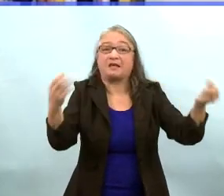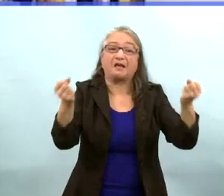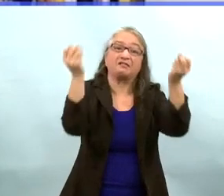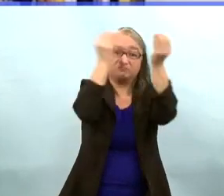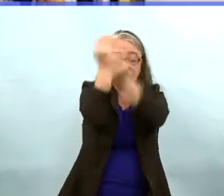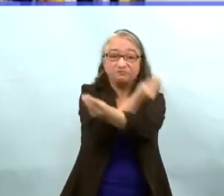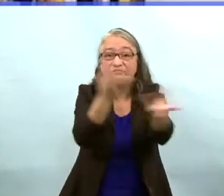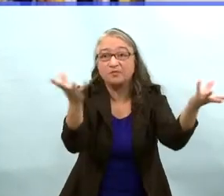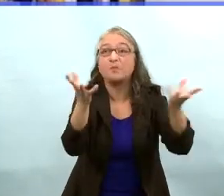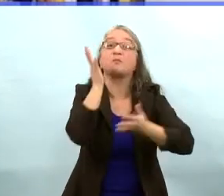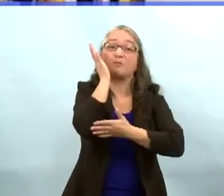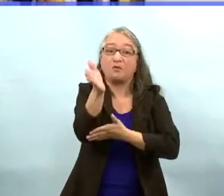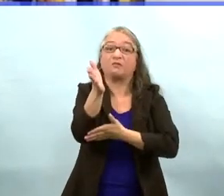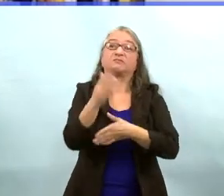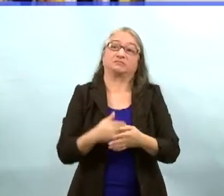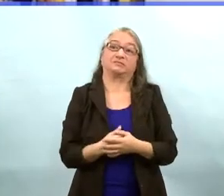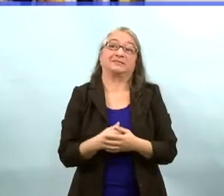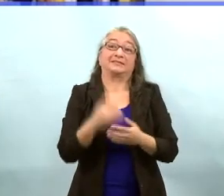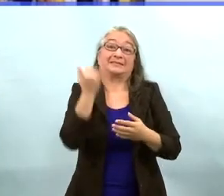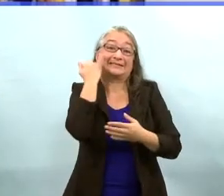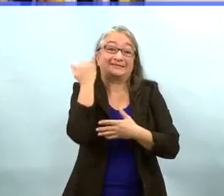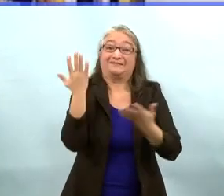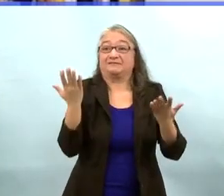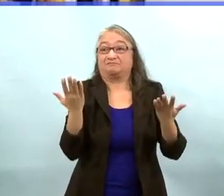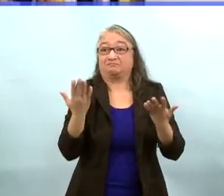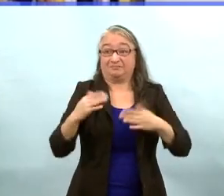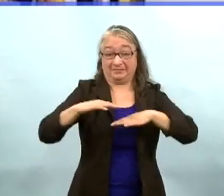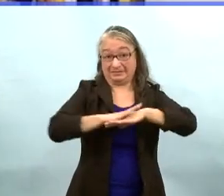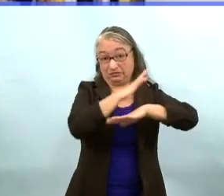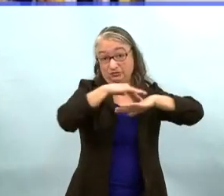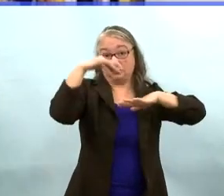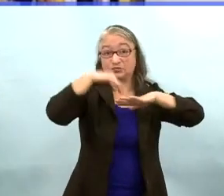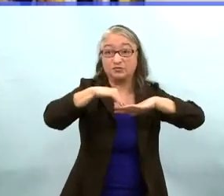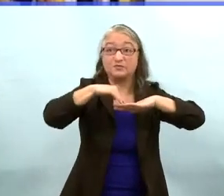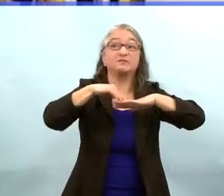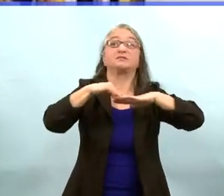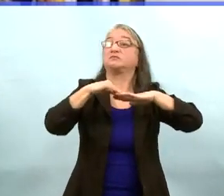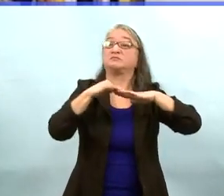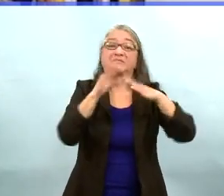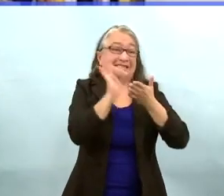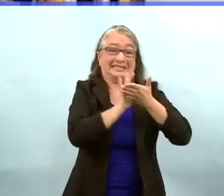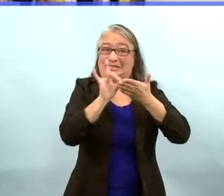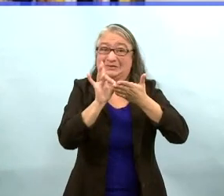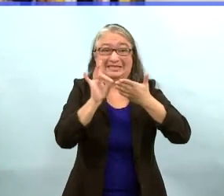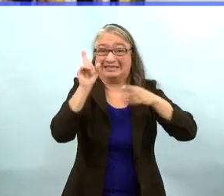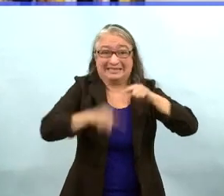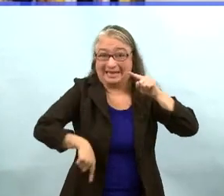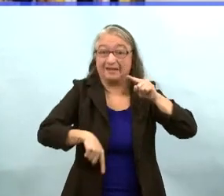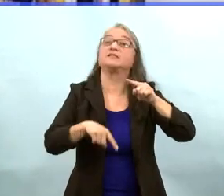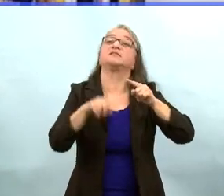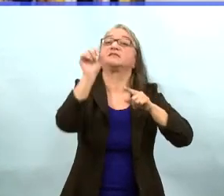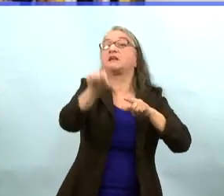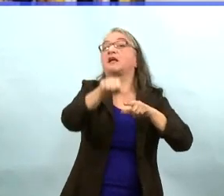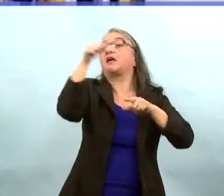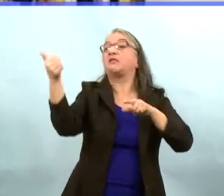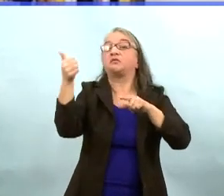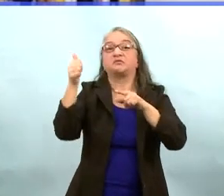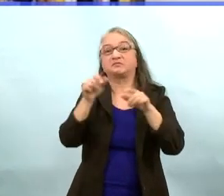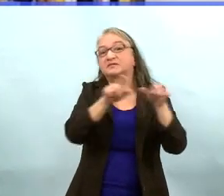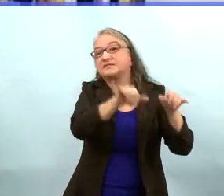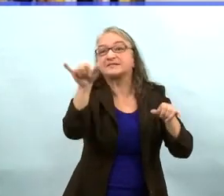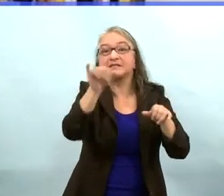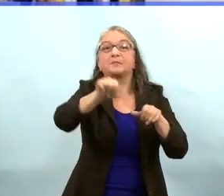équipes cliniques locales pour déterminer s'il y a des communautés ou des groupes particuliers qui devraient avoir un intervalle plus réduit. On a